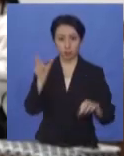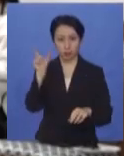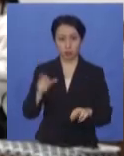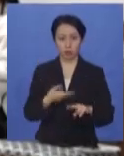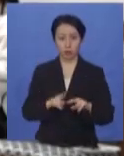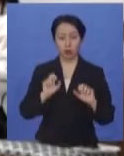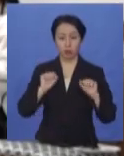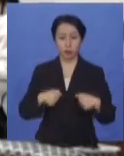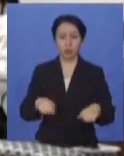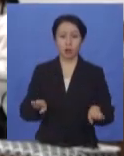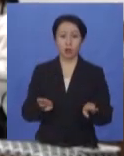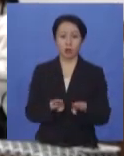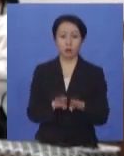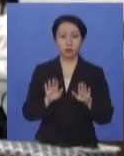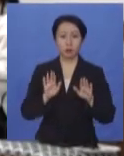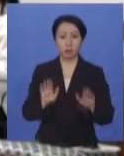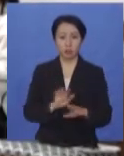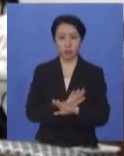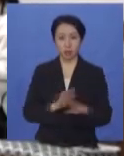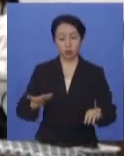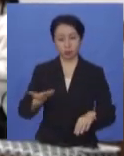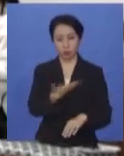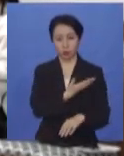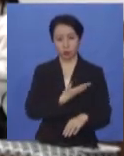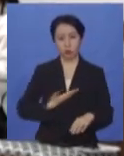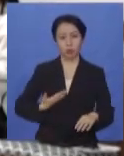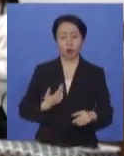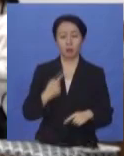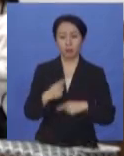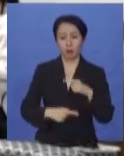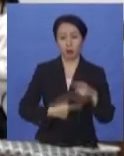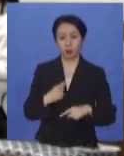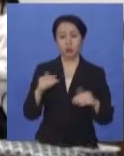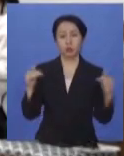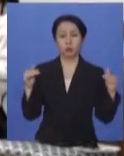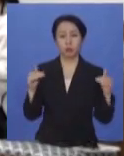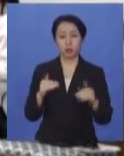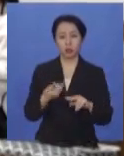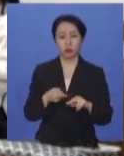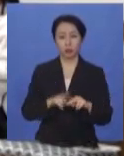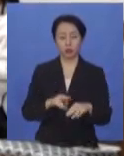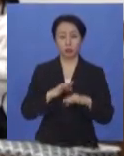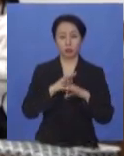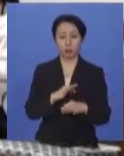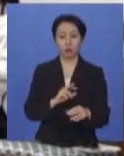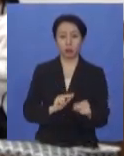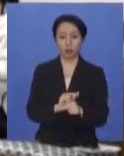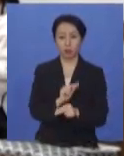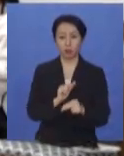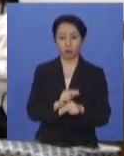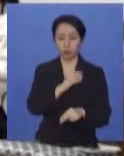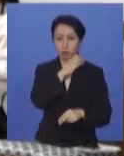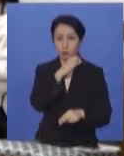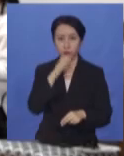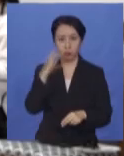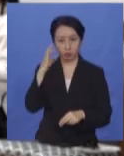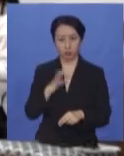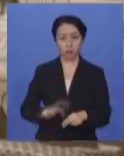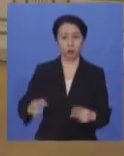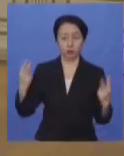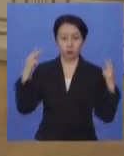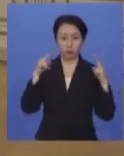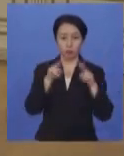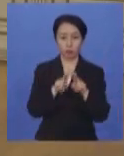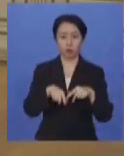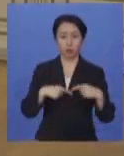на которого стоит равняться. Не только нашему поколению, но и также студентам, которые проходят обучение в Североказахстанском университете,